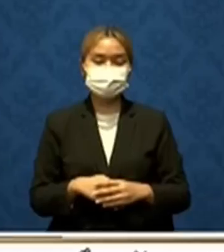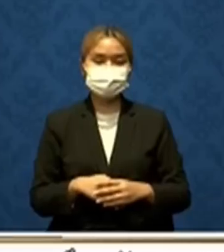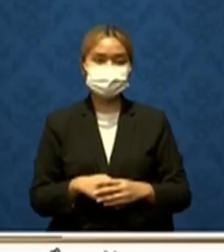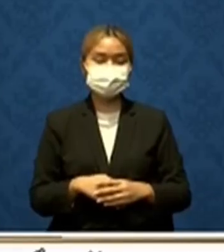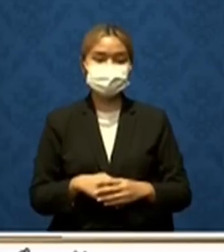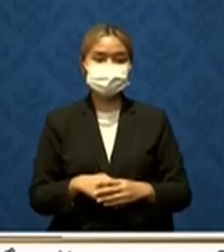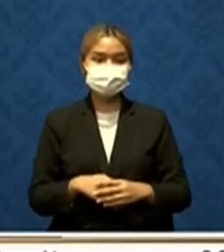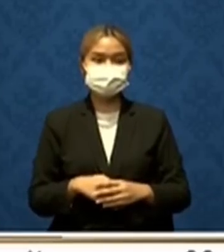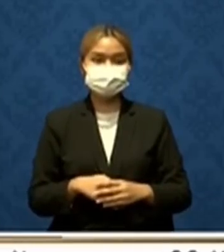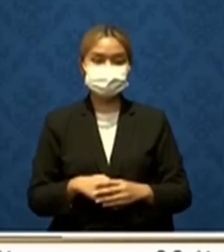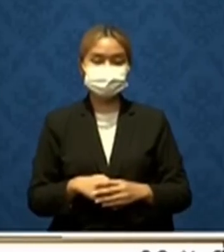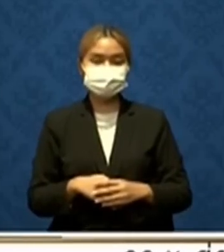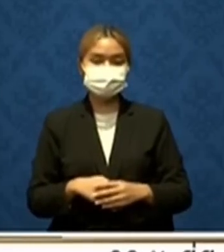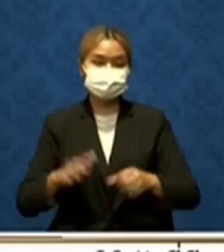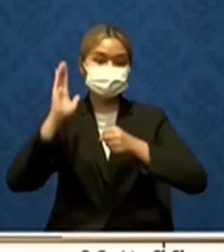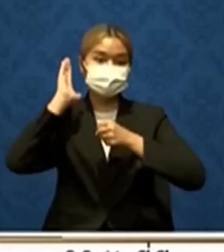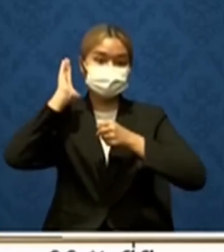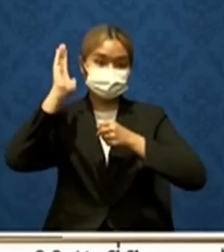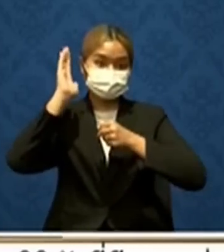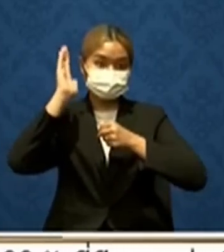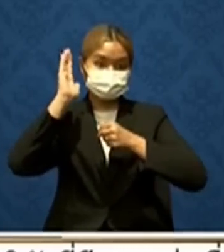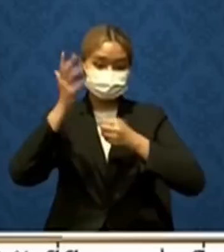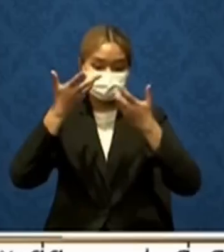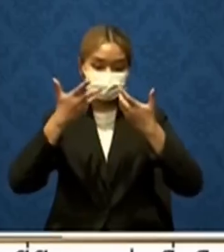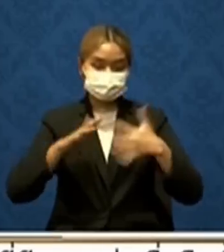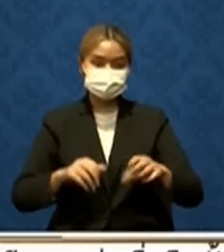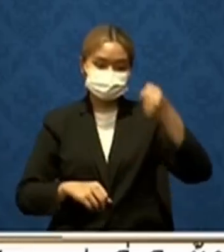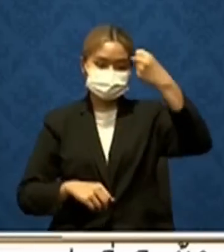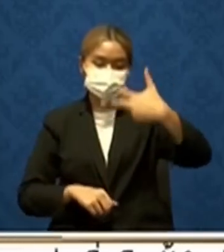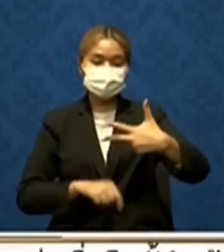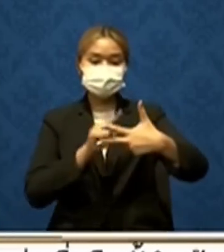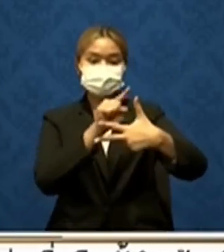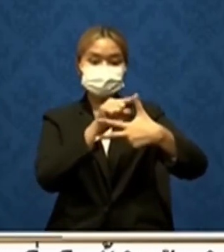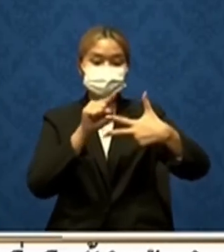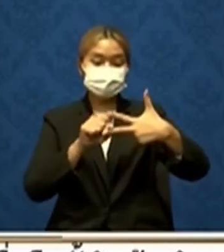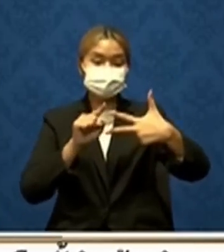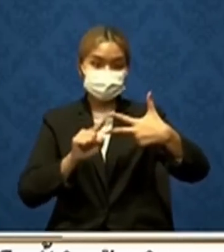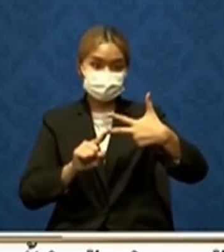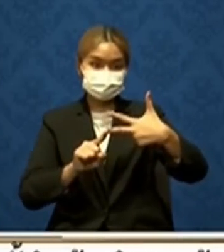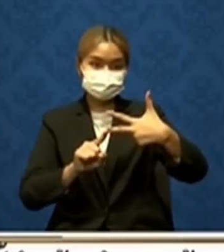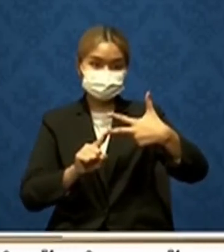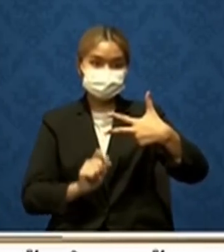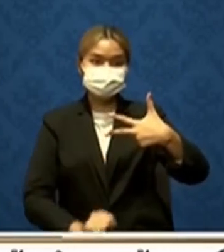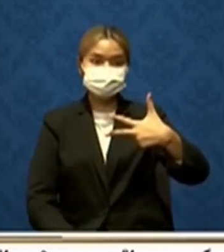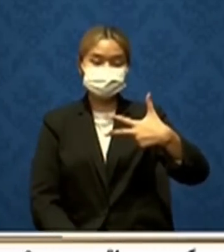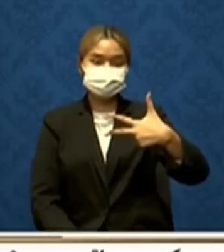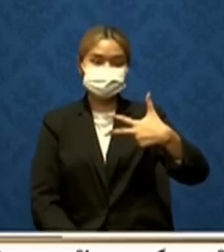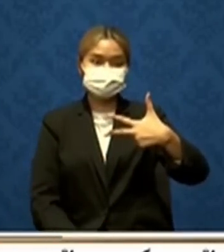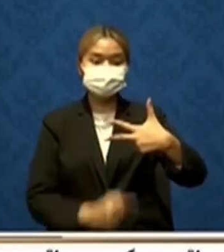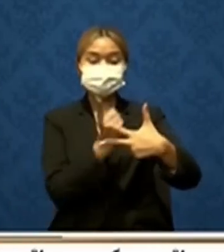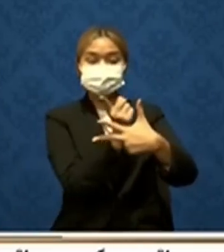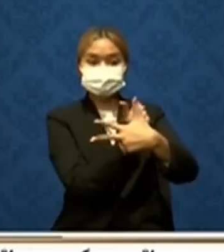หลังการอภิปรายมี 3เรื่องที่ผมจะต้องเร่งรัดดำเนินการก็คืออีก